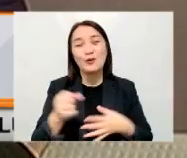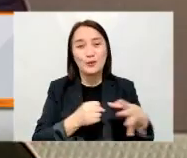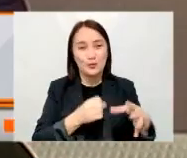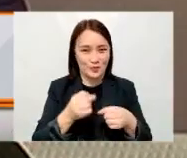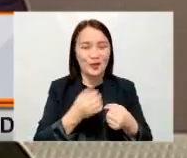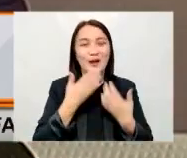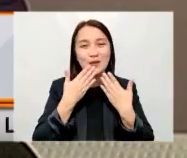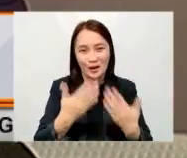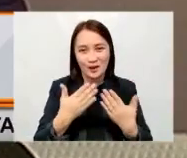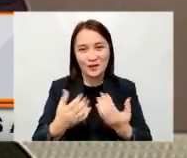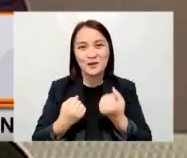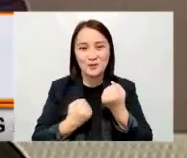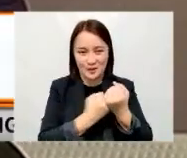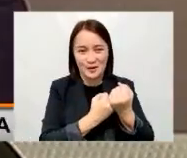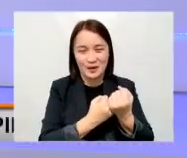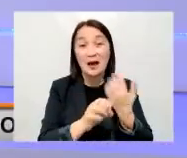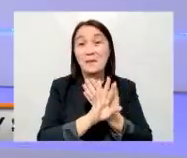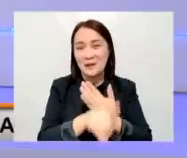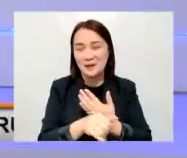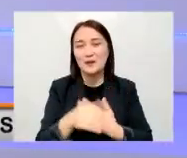at babalik pa ako sa Korea.